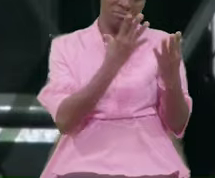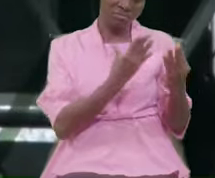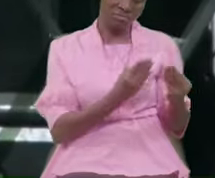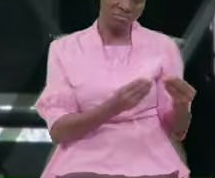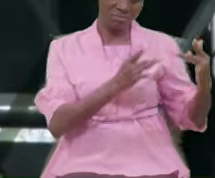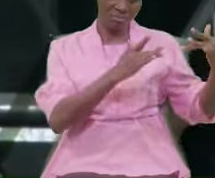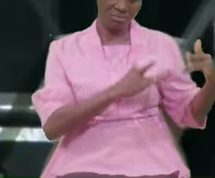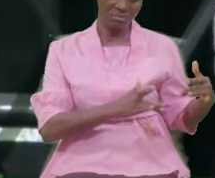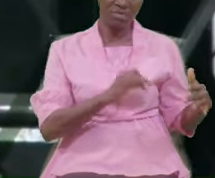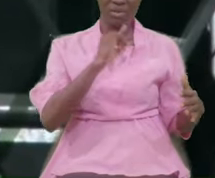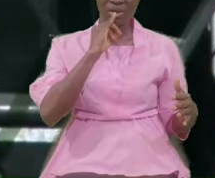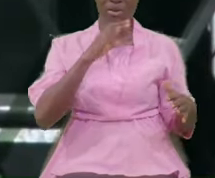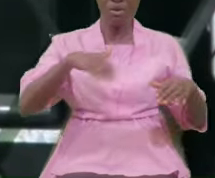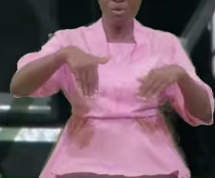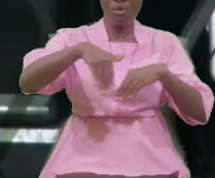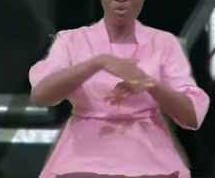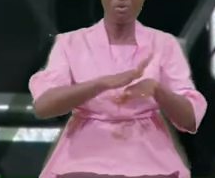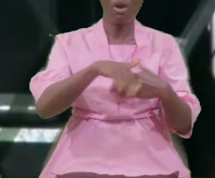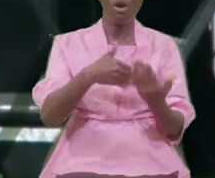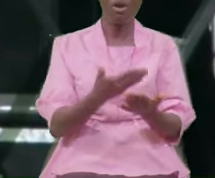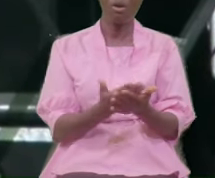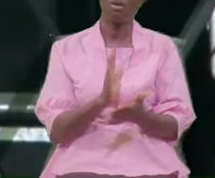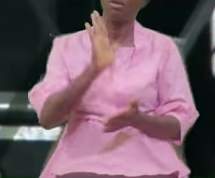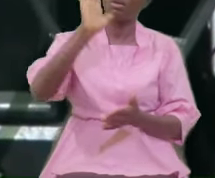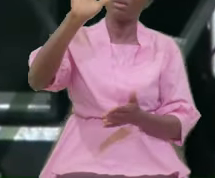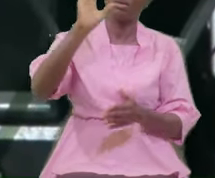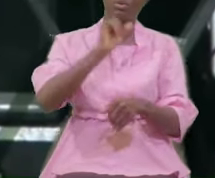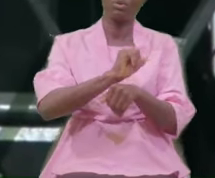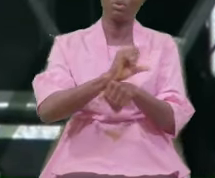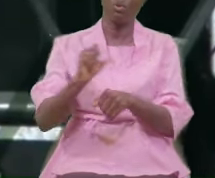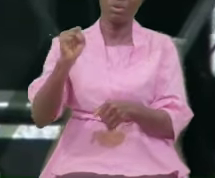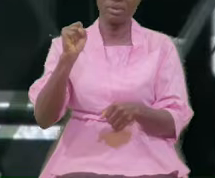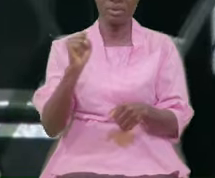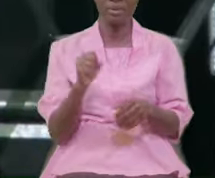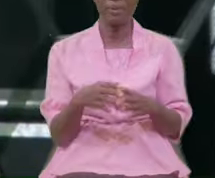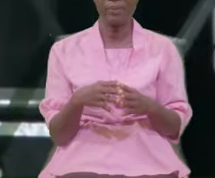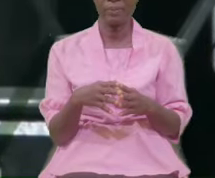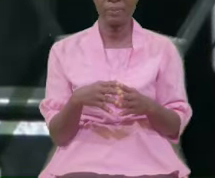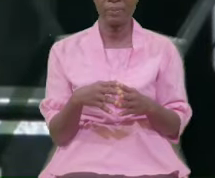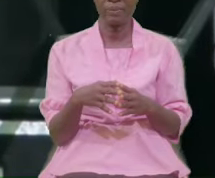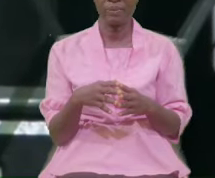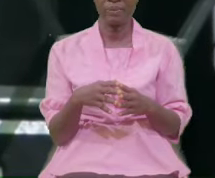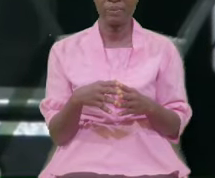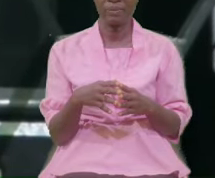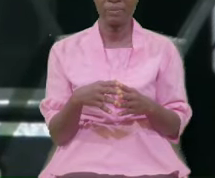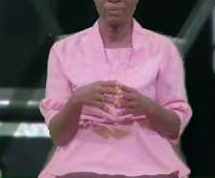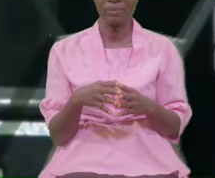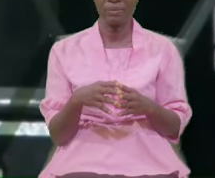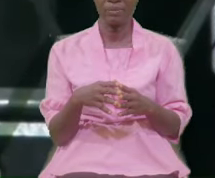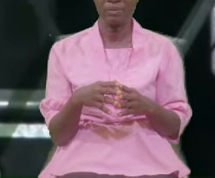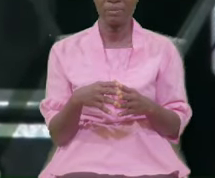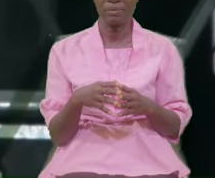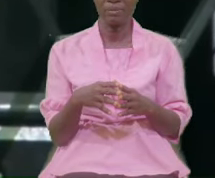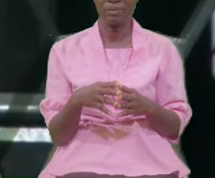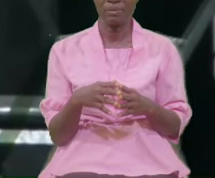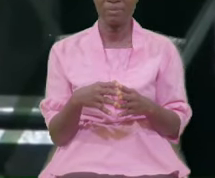his works ang iyang kaning malumo ng kaloy makaplagan sa tanan iyang ginahimo praise the